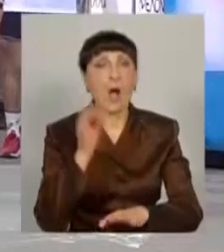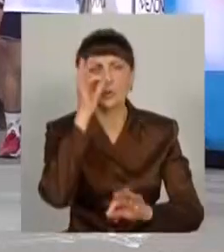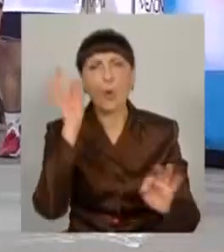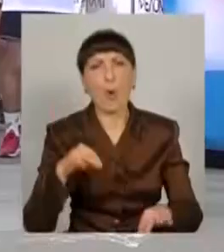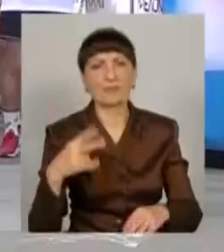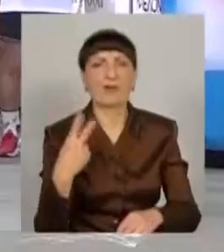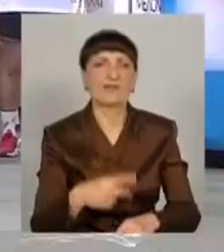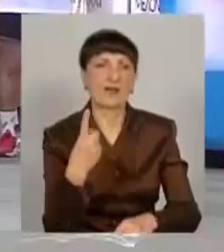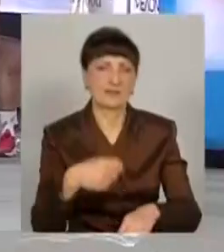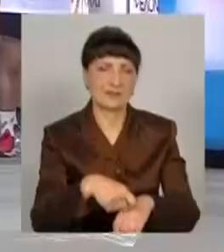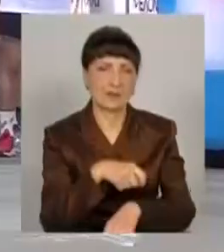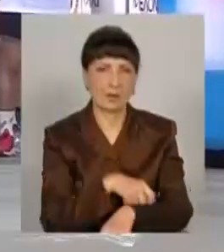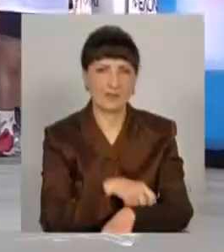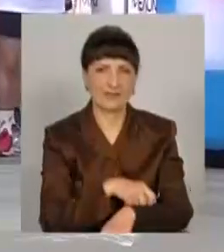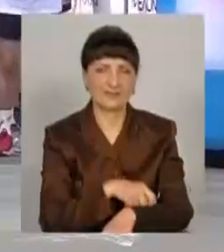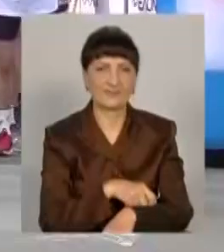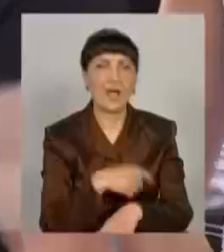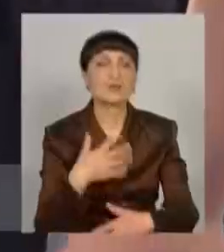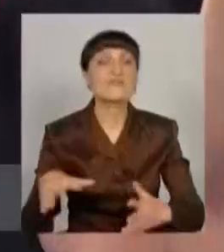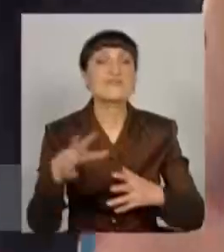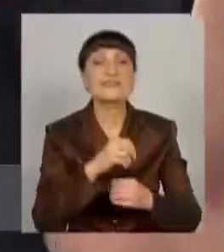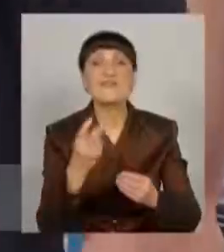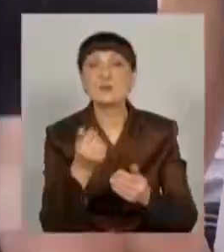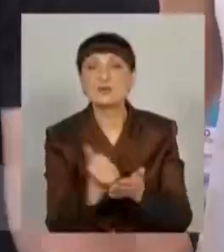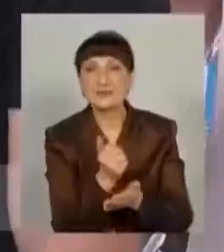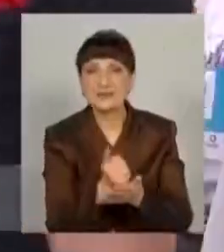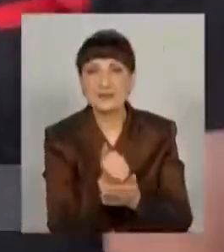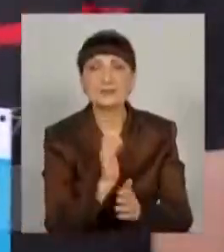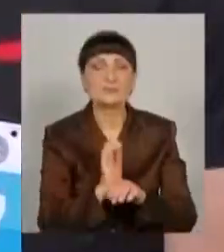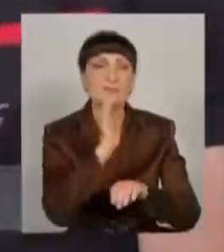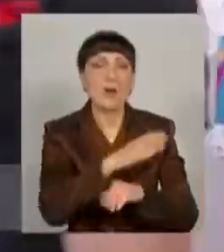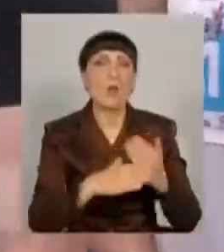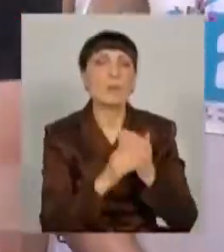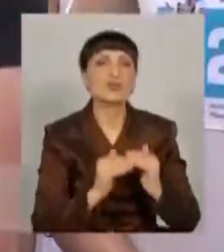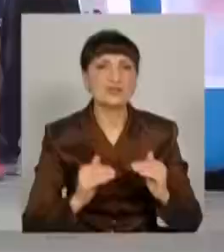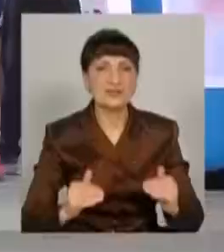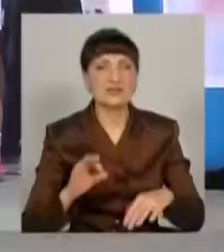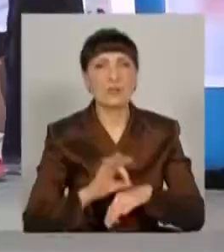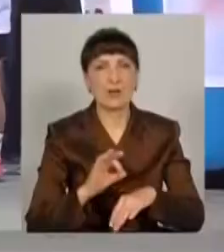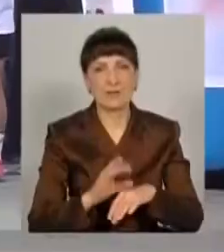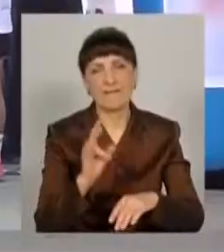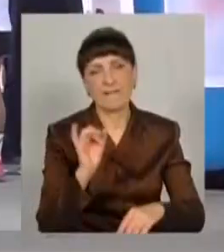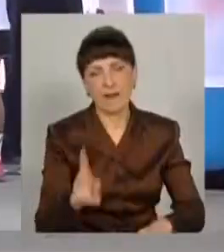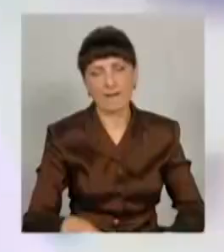– 21 километр. Отмечу, что все вырученные средства пойдут на помощь детям, больным раком.